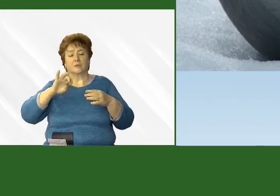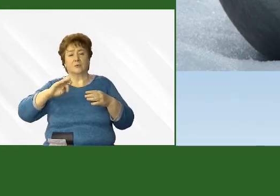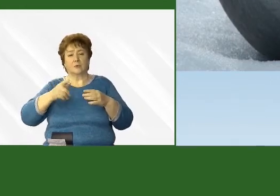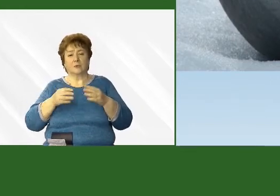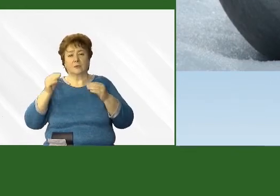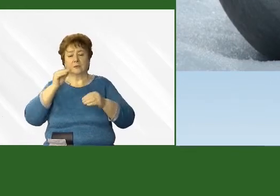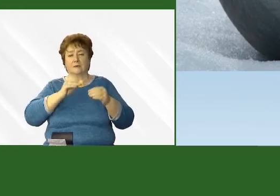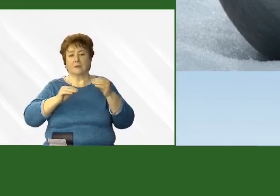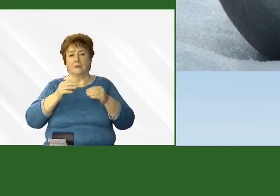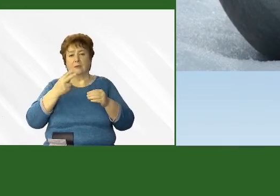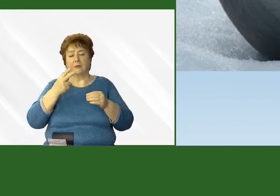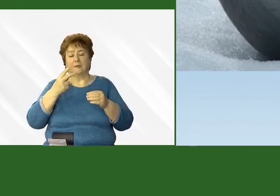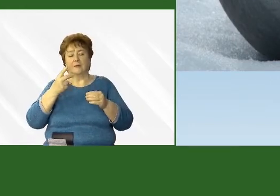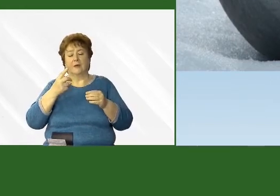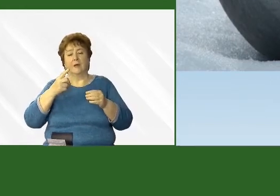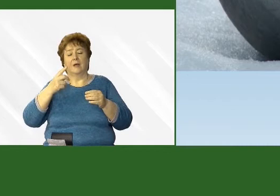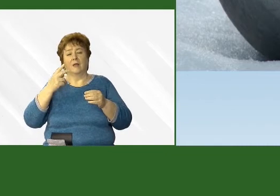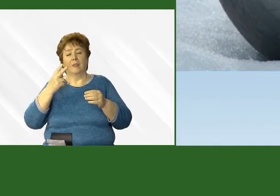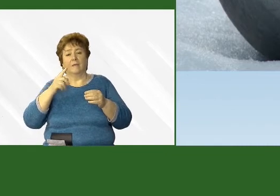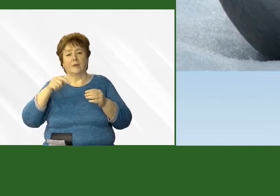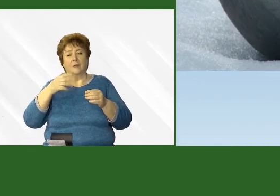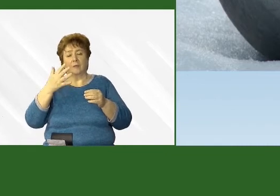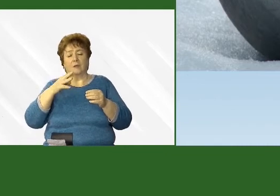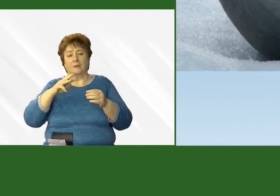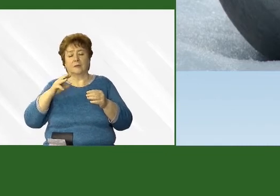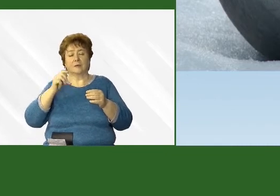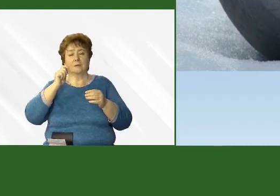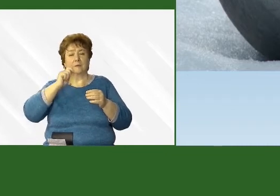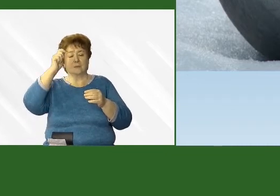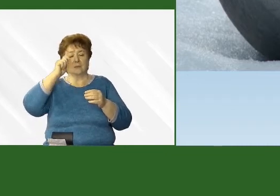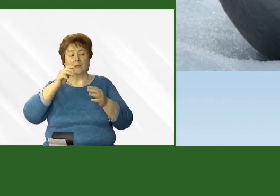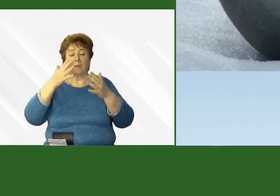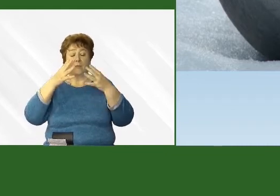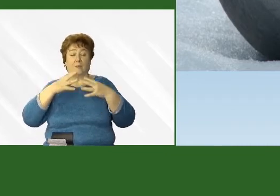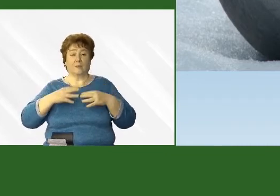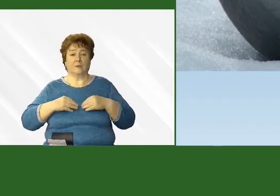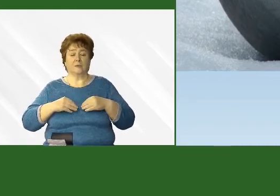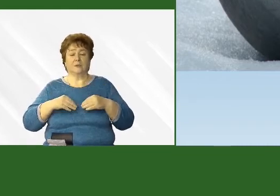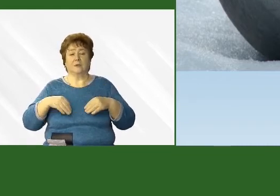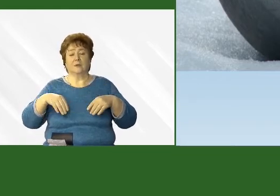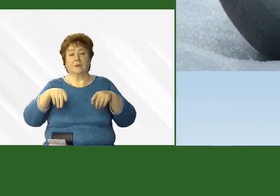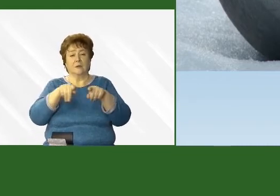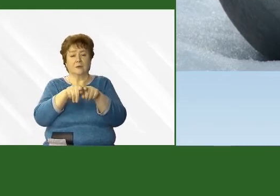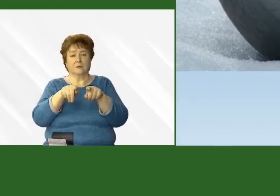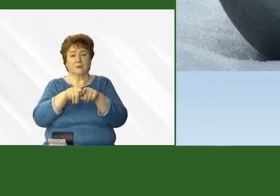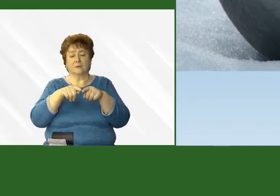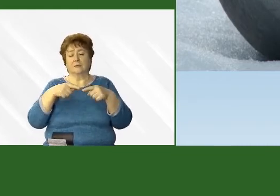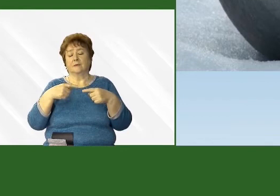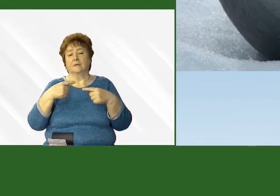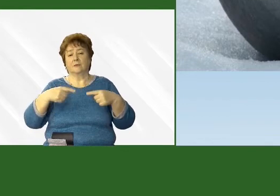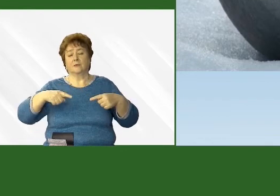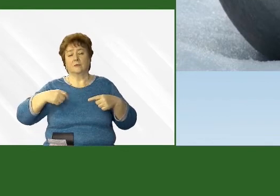среднем составляет 2-2,5 метра. Самки и самцы по внешнему виду практически идентичны друг